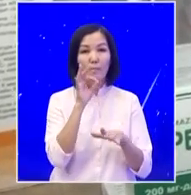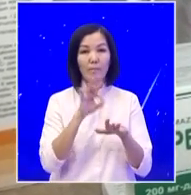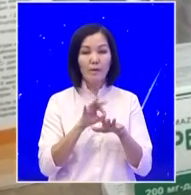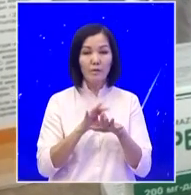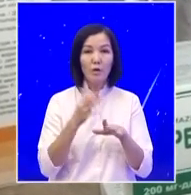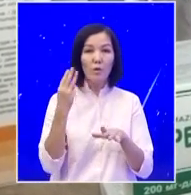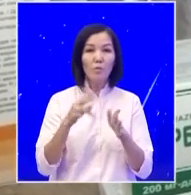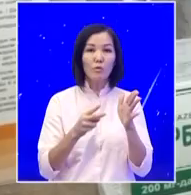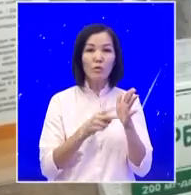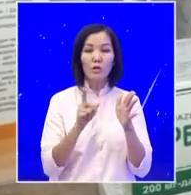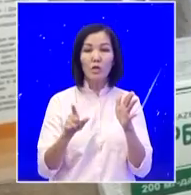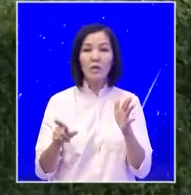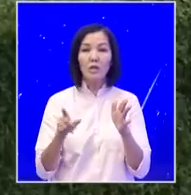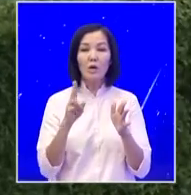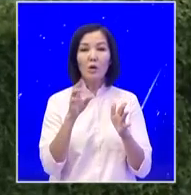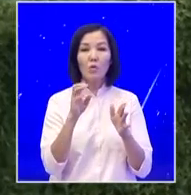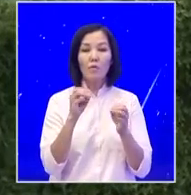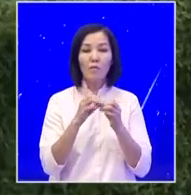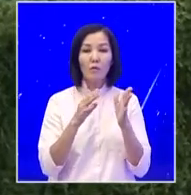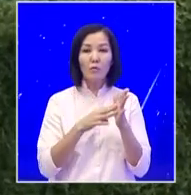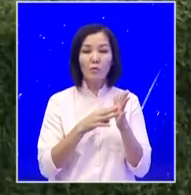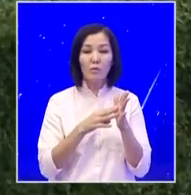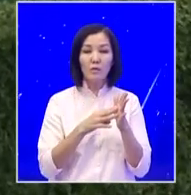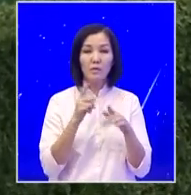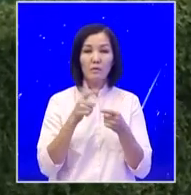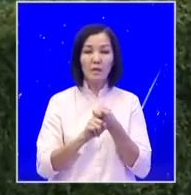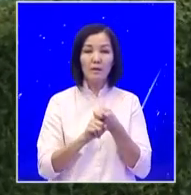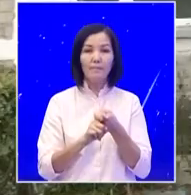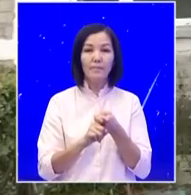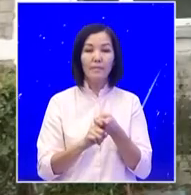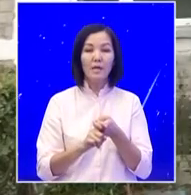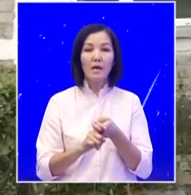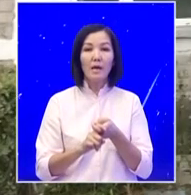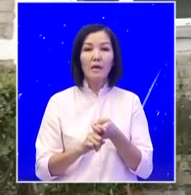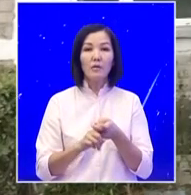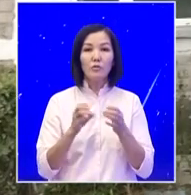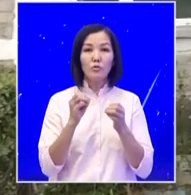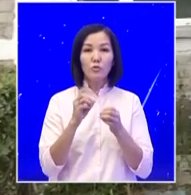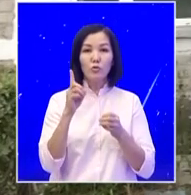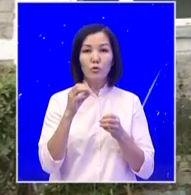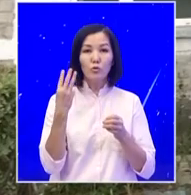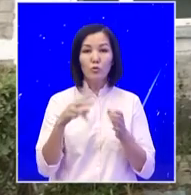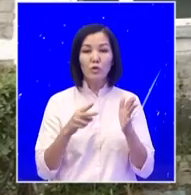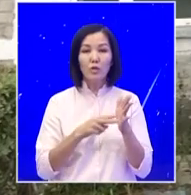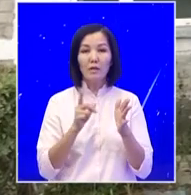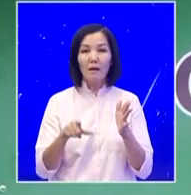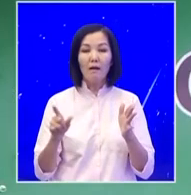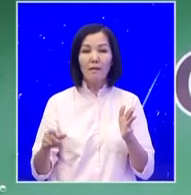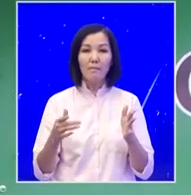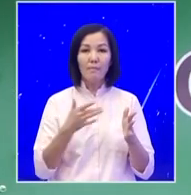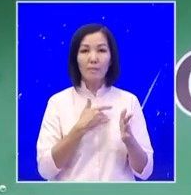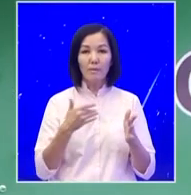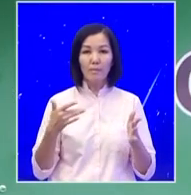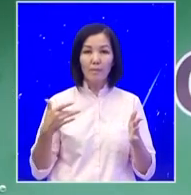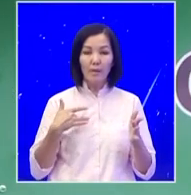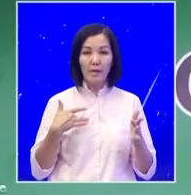37 адамға COVID-19, 137 азаматқа пневмония диагнозы қойылған. Соңғы қос өкпенің белгісіз қабынуы